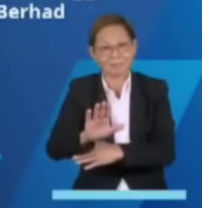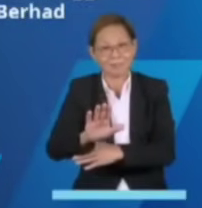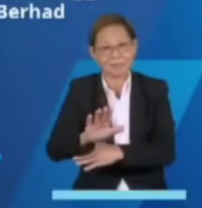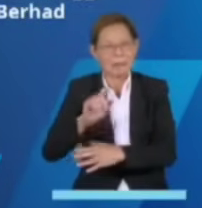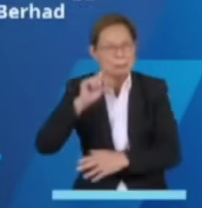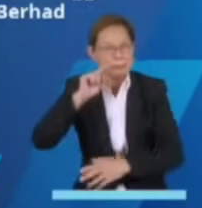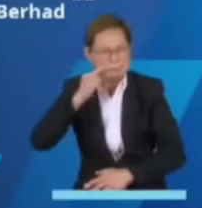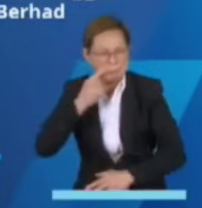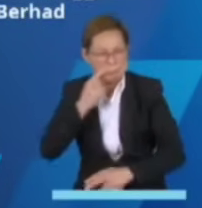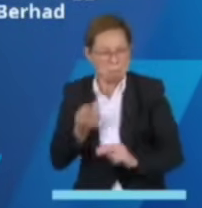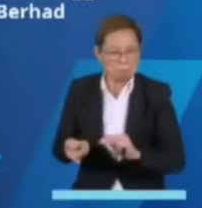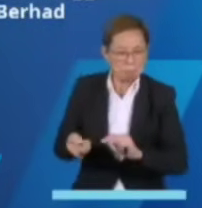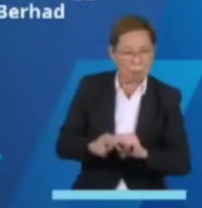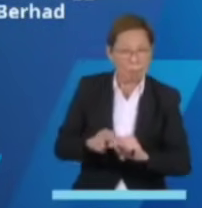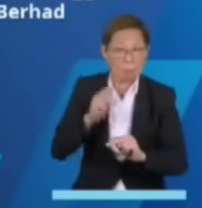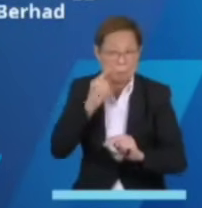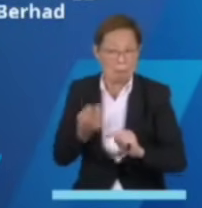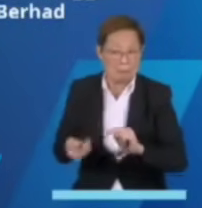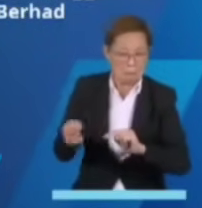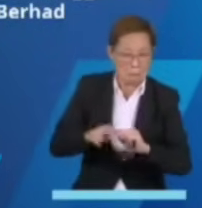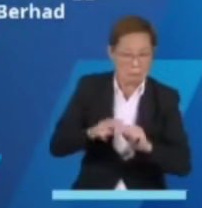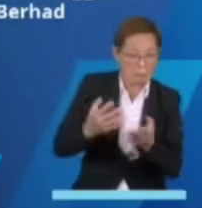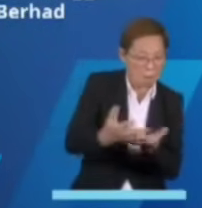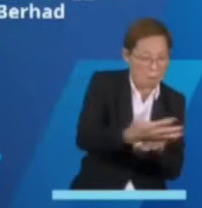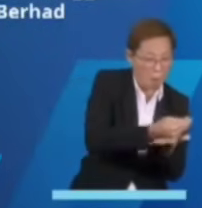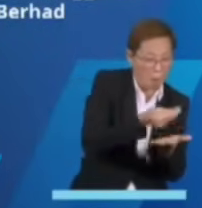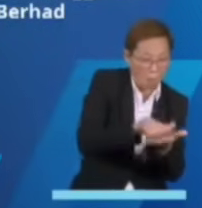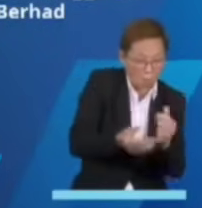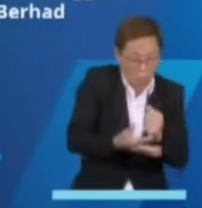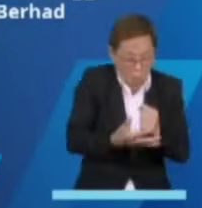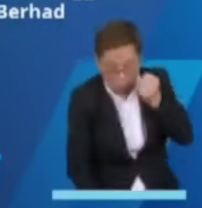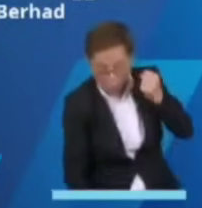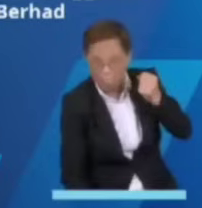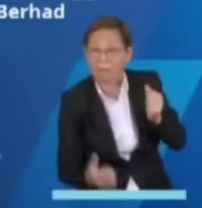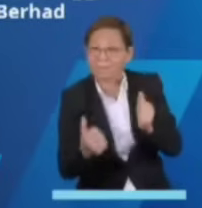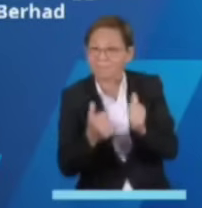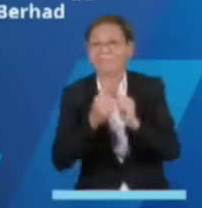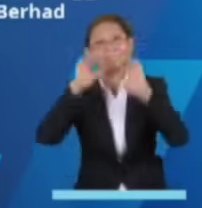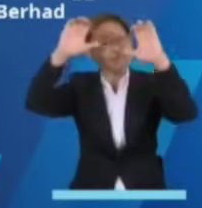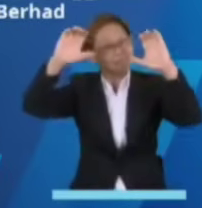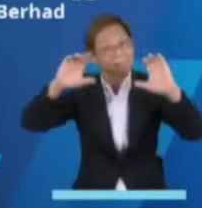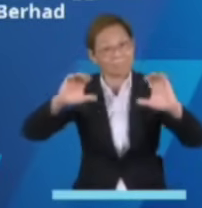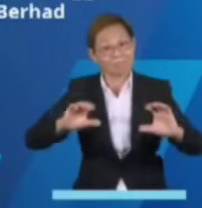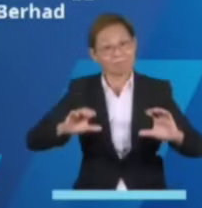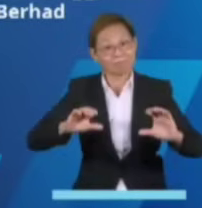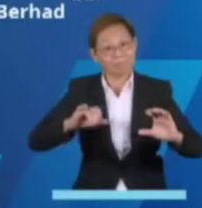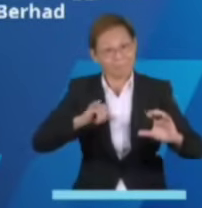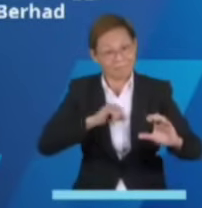serius untuk menambah pendapatan negara dengan cara yang saya